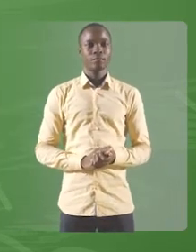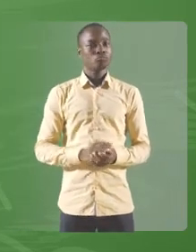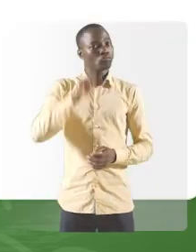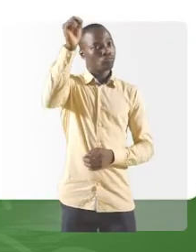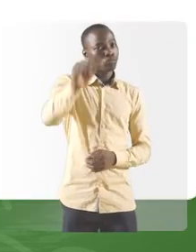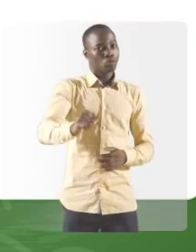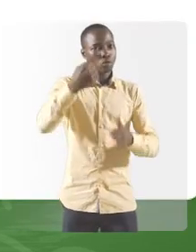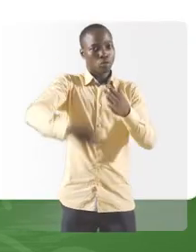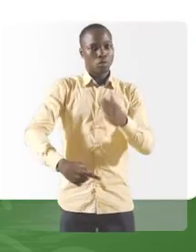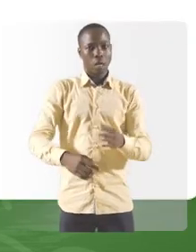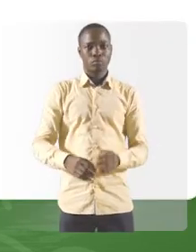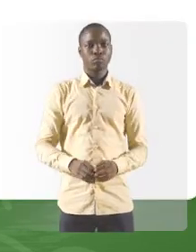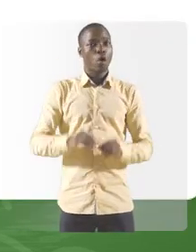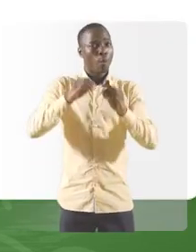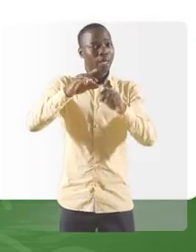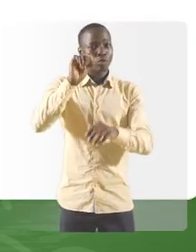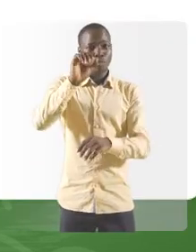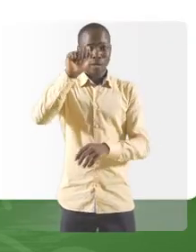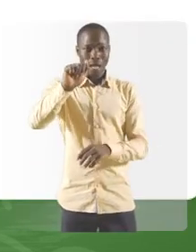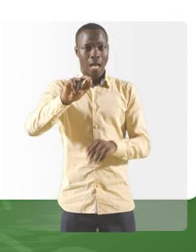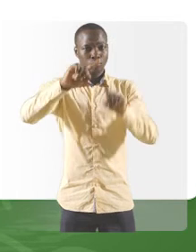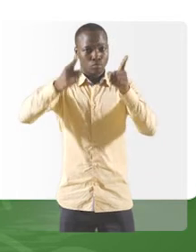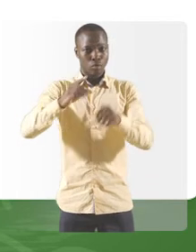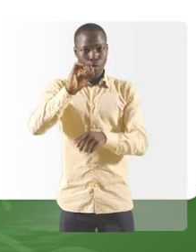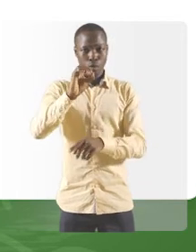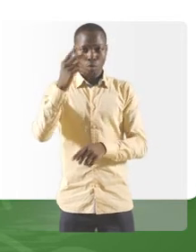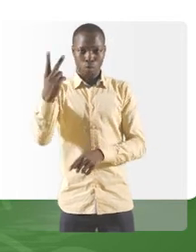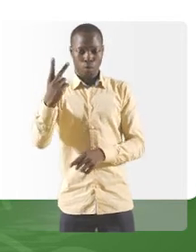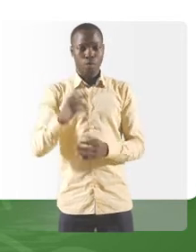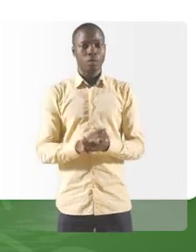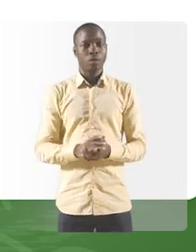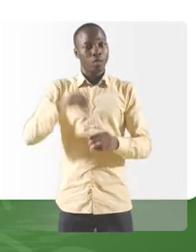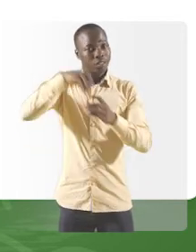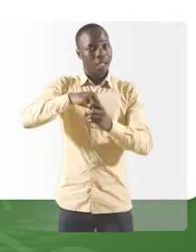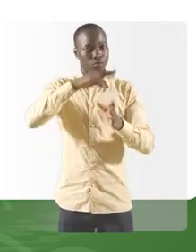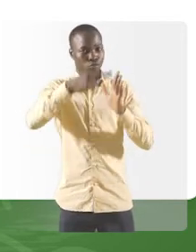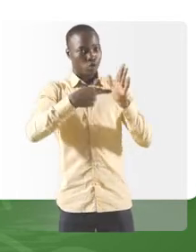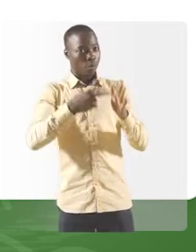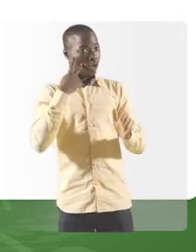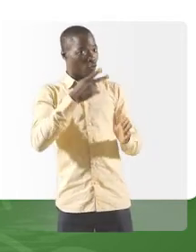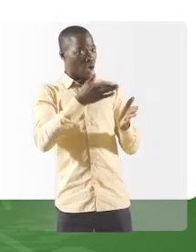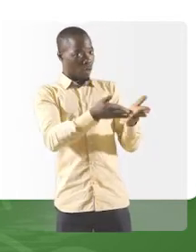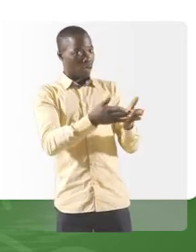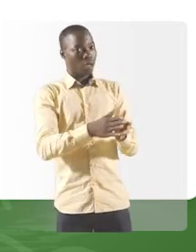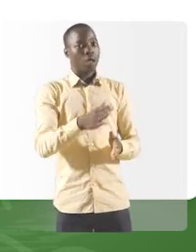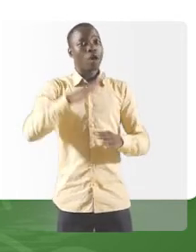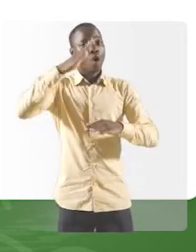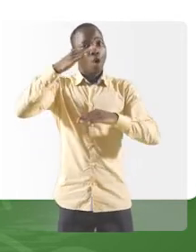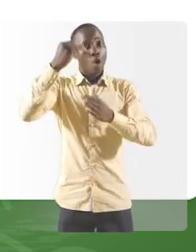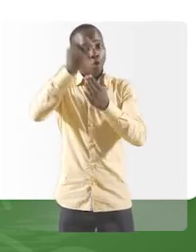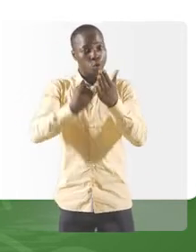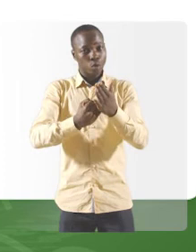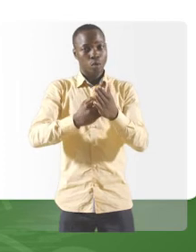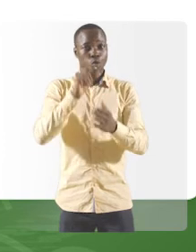Solution, on place le point A de coordonnées 0, 2 dans le repère. On construit le point